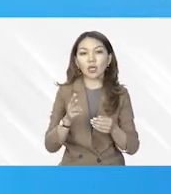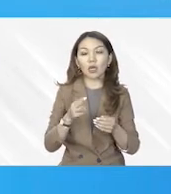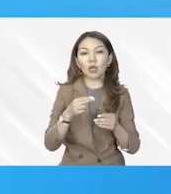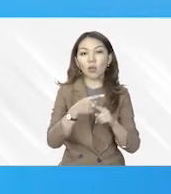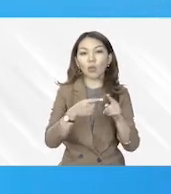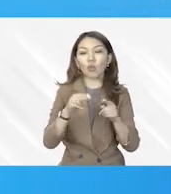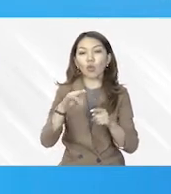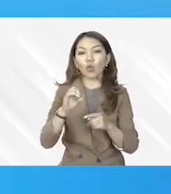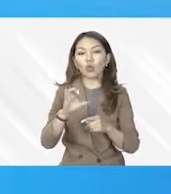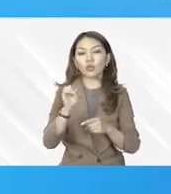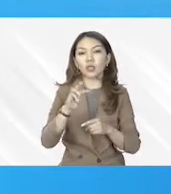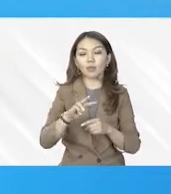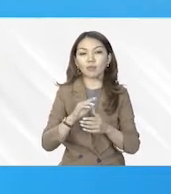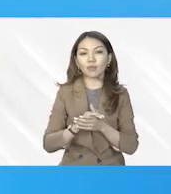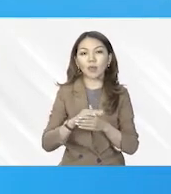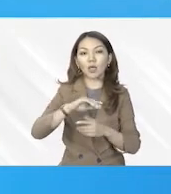веретено деления.